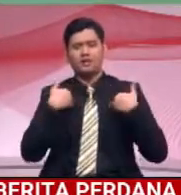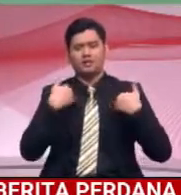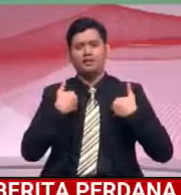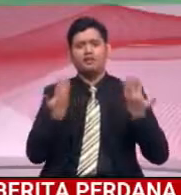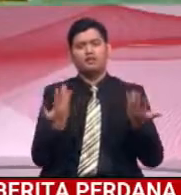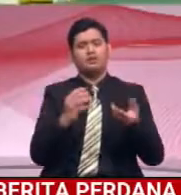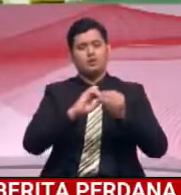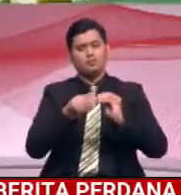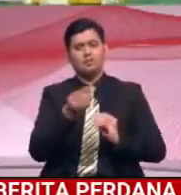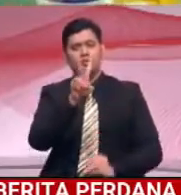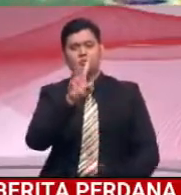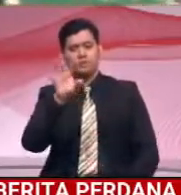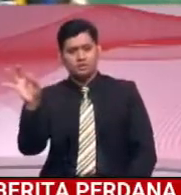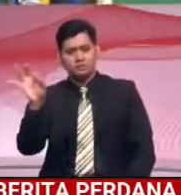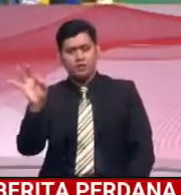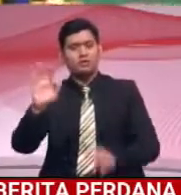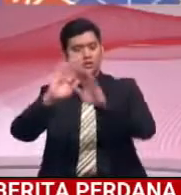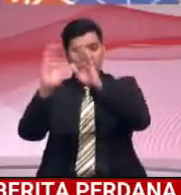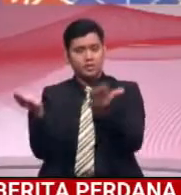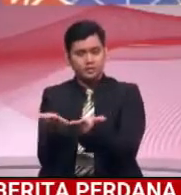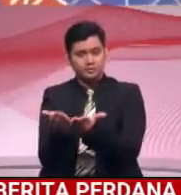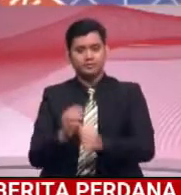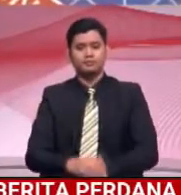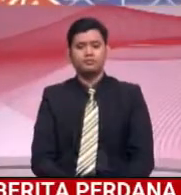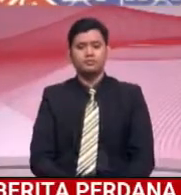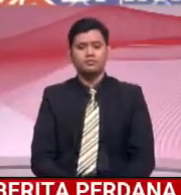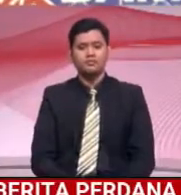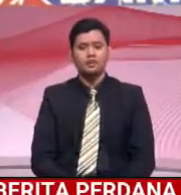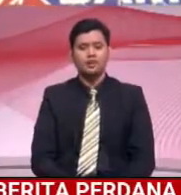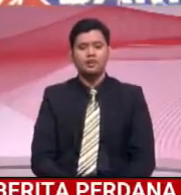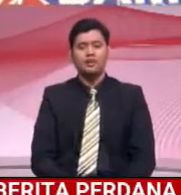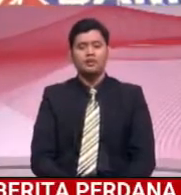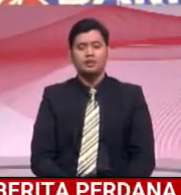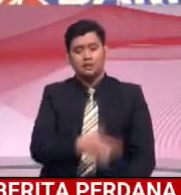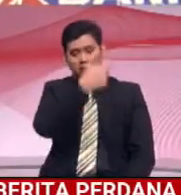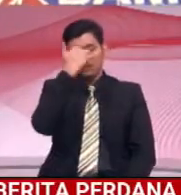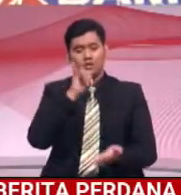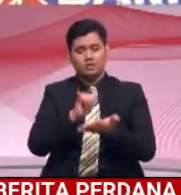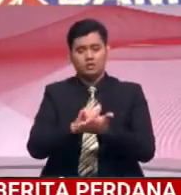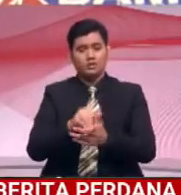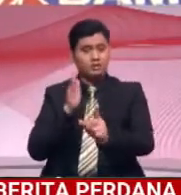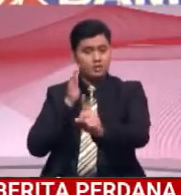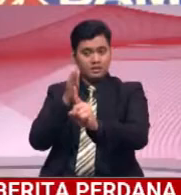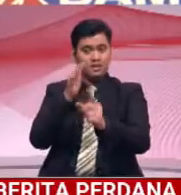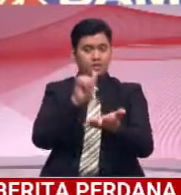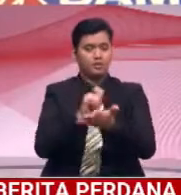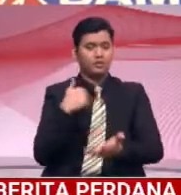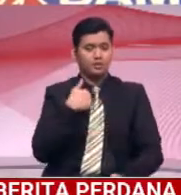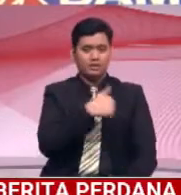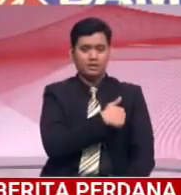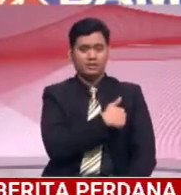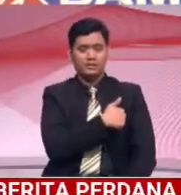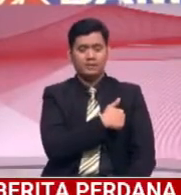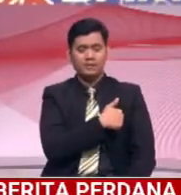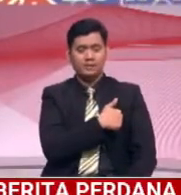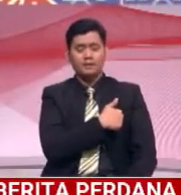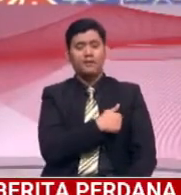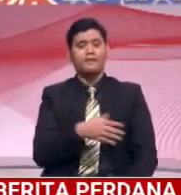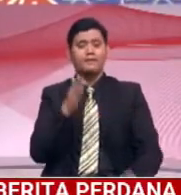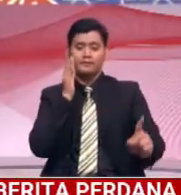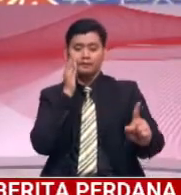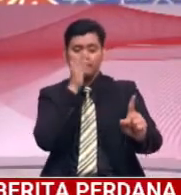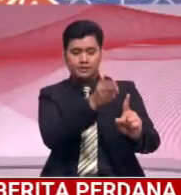di kedudukan ke-29 dunia juga juga kerana sebab itu dan dengan target itu kita juga lebih